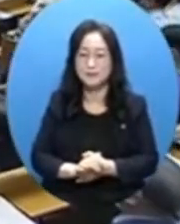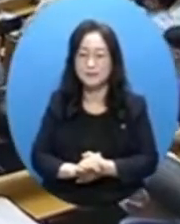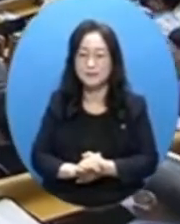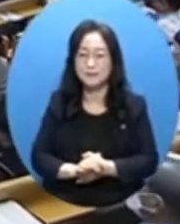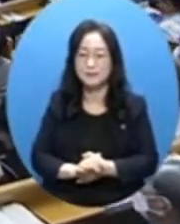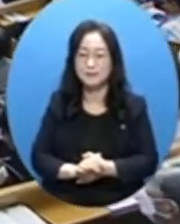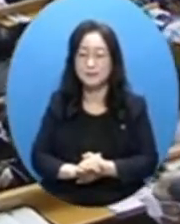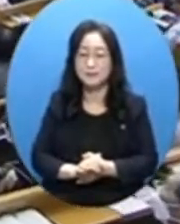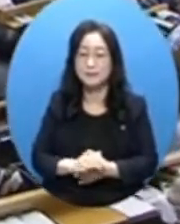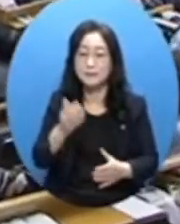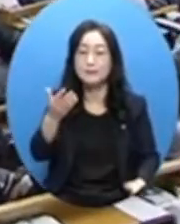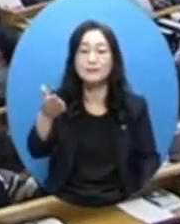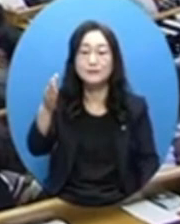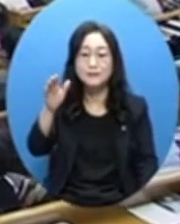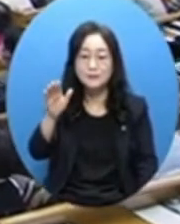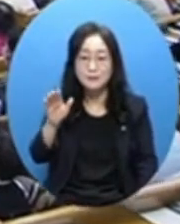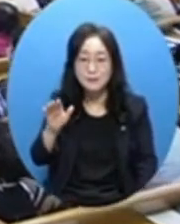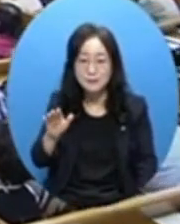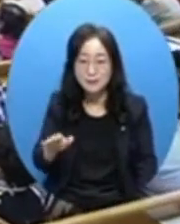그런데